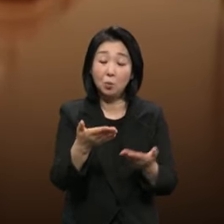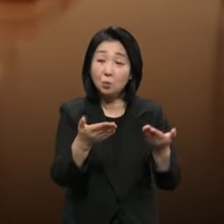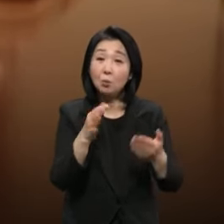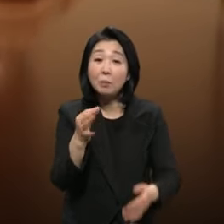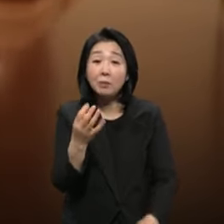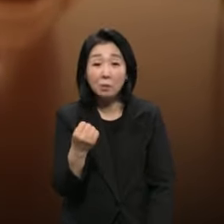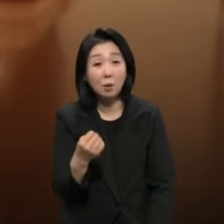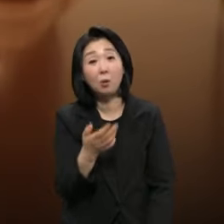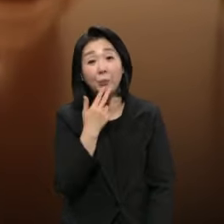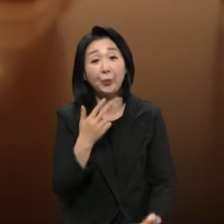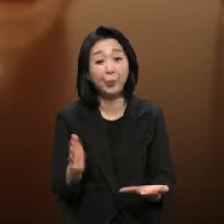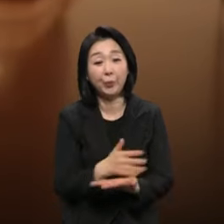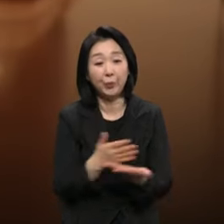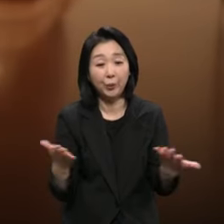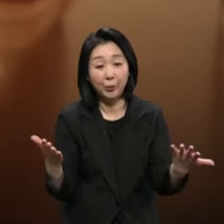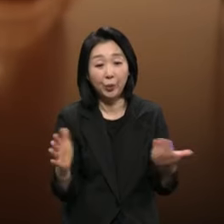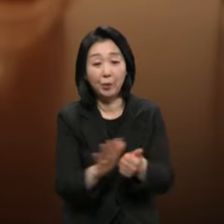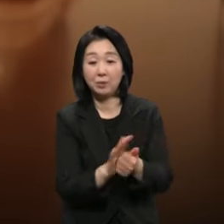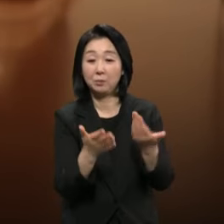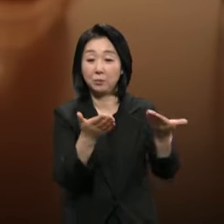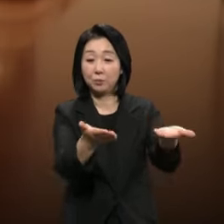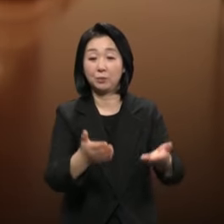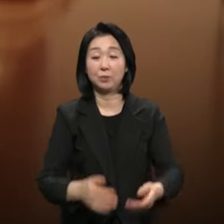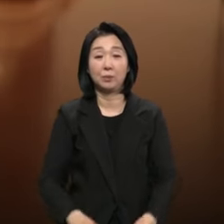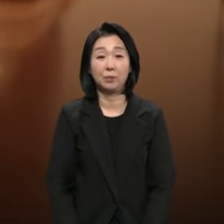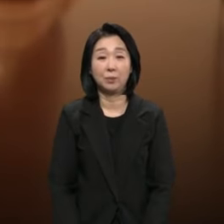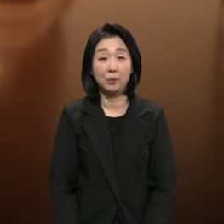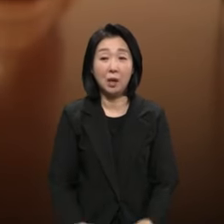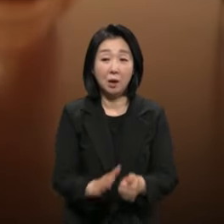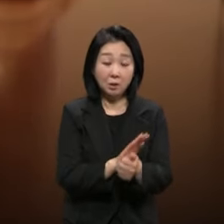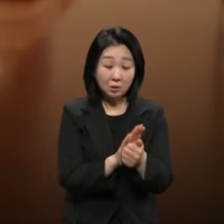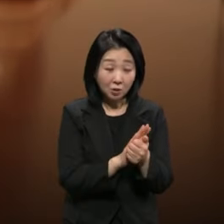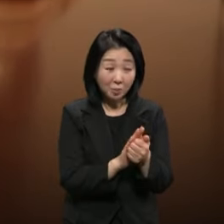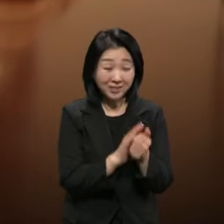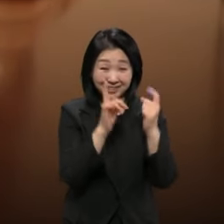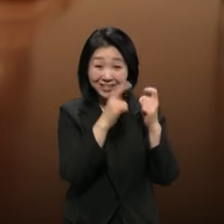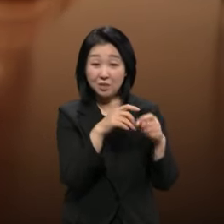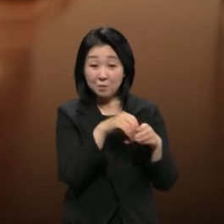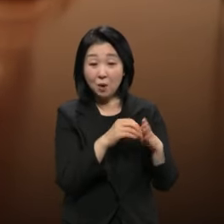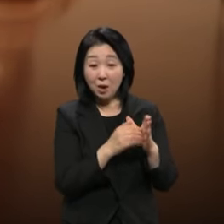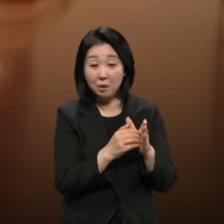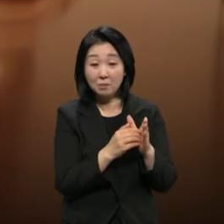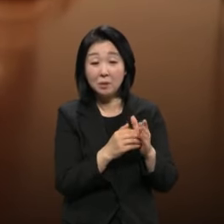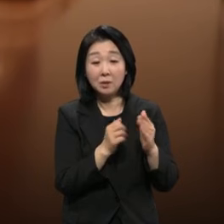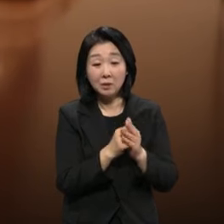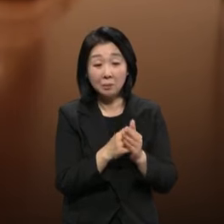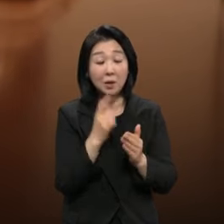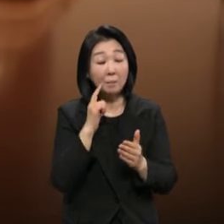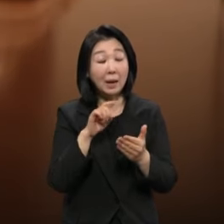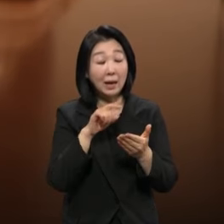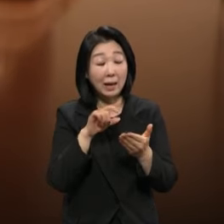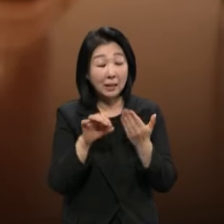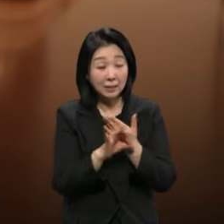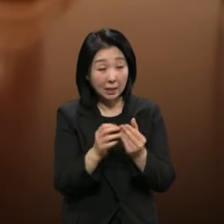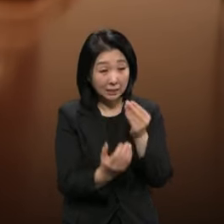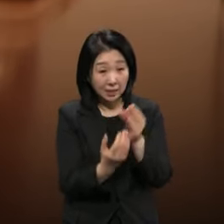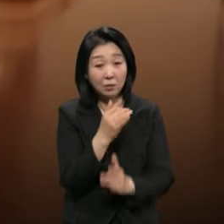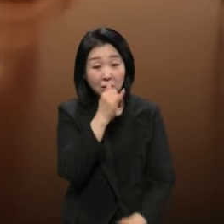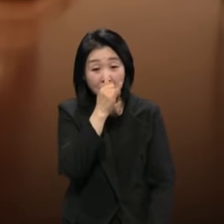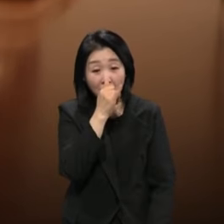얼마예요? 없어요. 서비스로 제가 드린 거니까. 서비스 상품에도 혹시 이제 만약에 상황이 발생이 되면 그